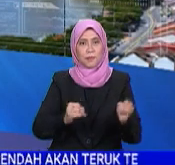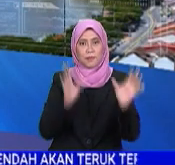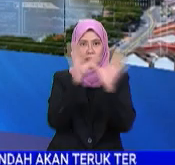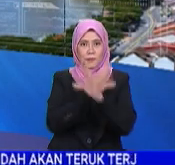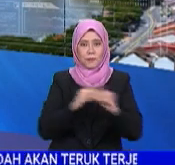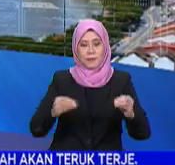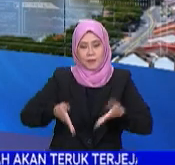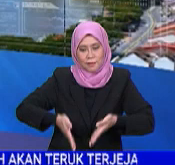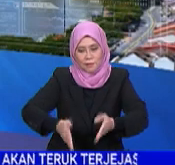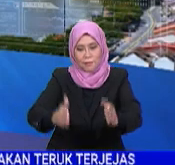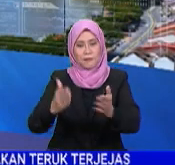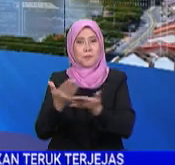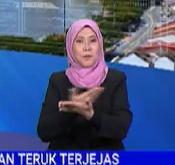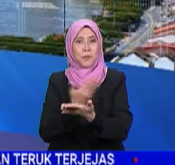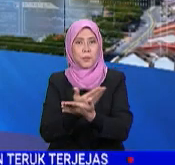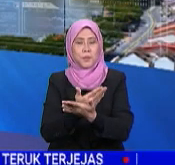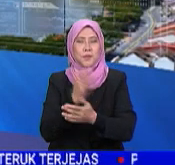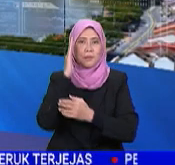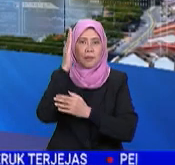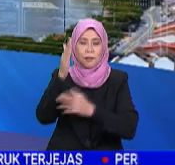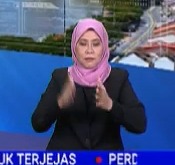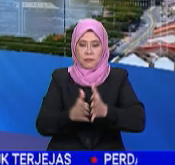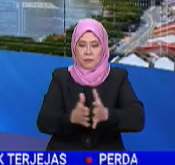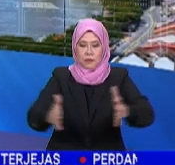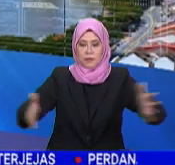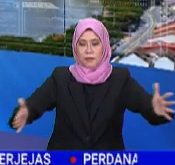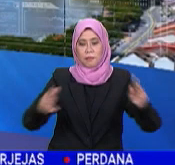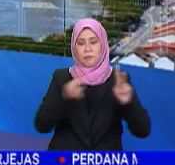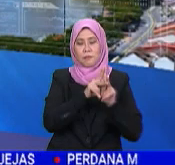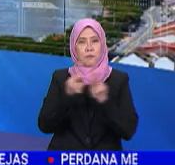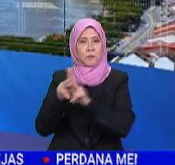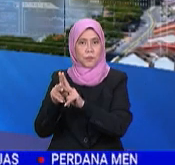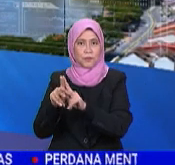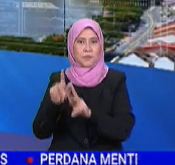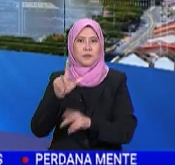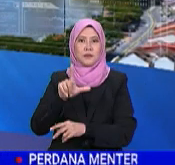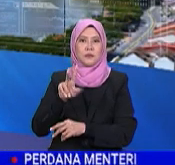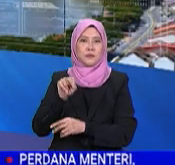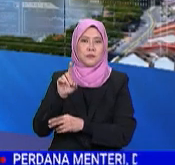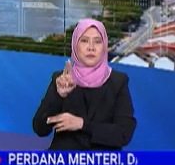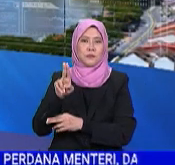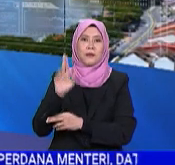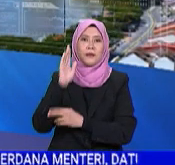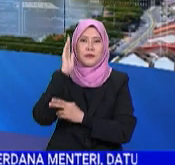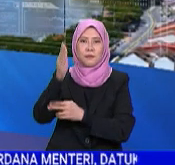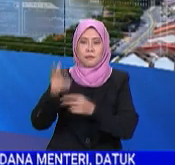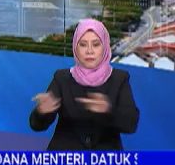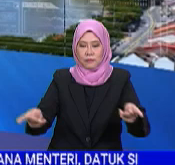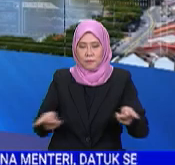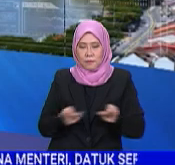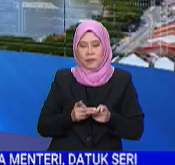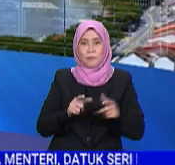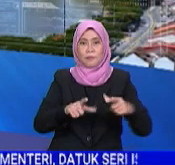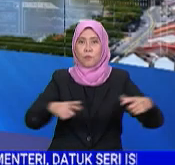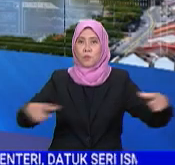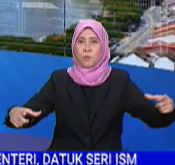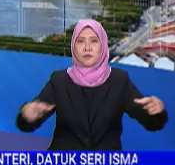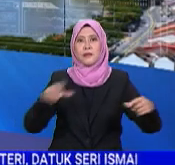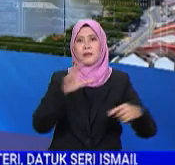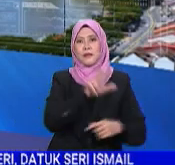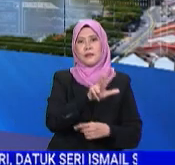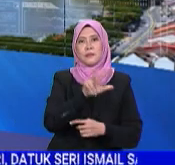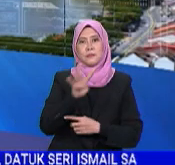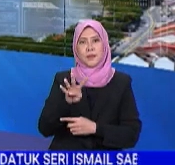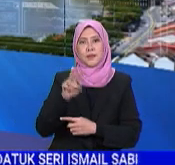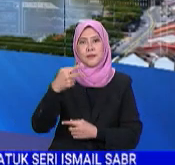Rawa Jalan Baru berkenaan akan memperbesarkan Kampung setunggal Melayu duduk yang melibatkan kawasan seluas 34